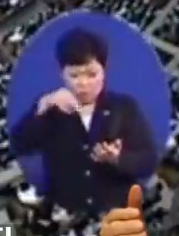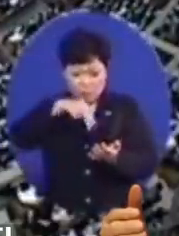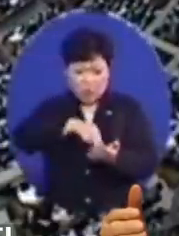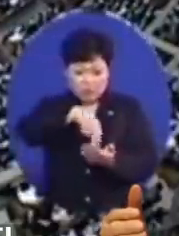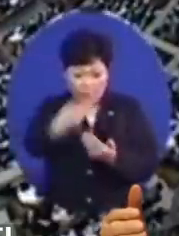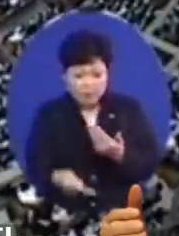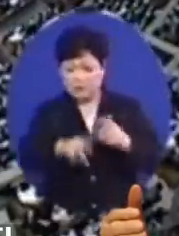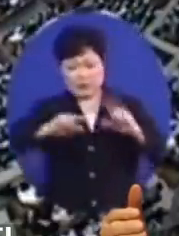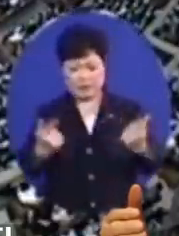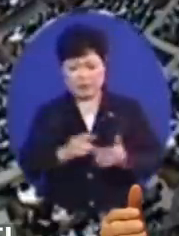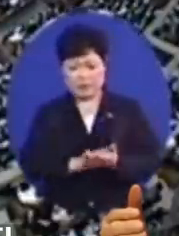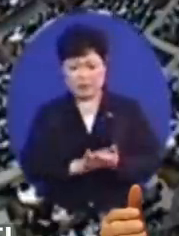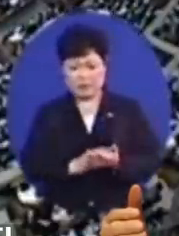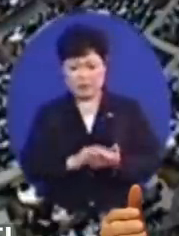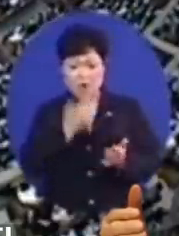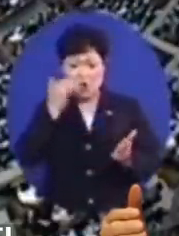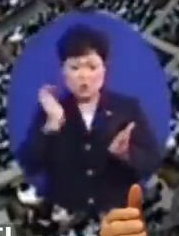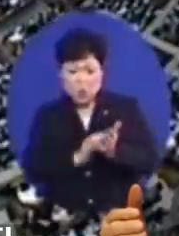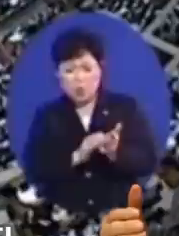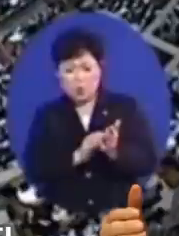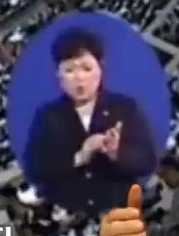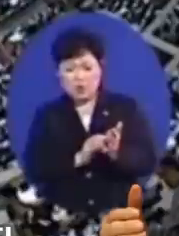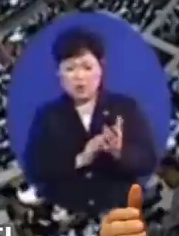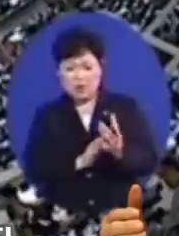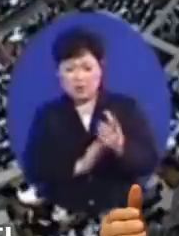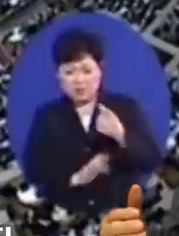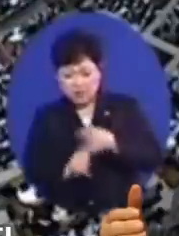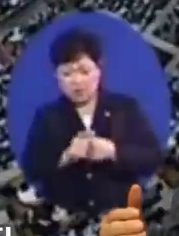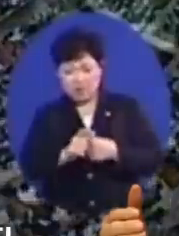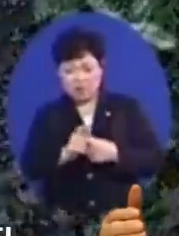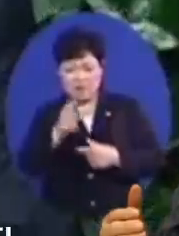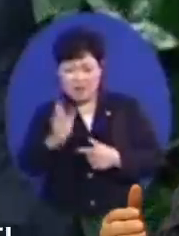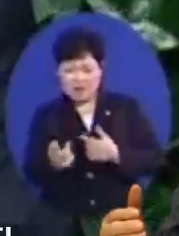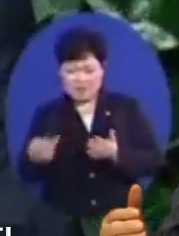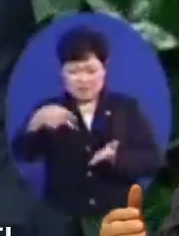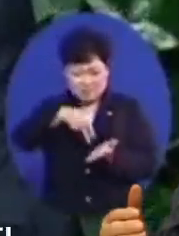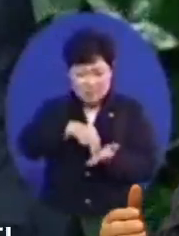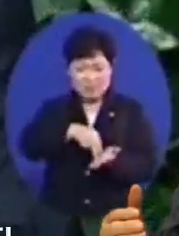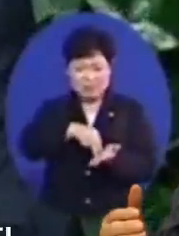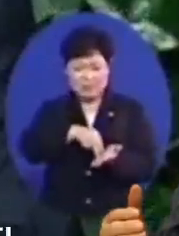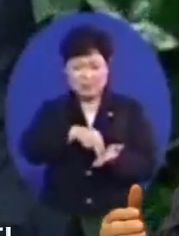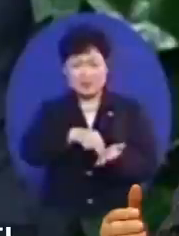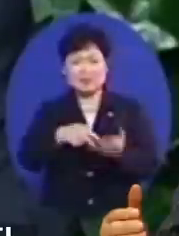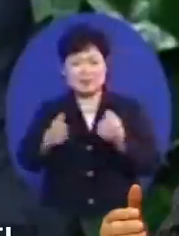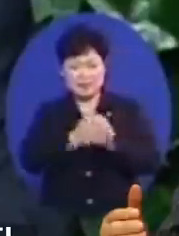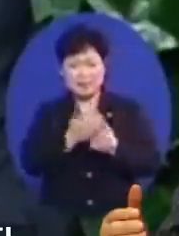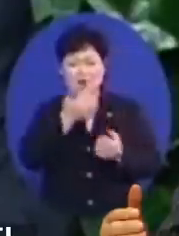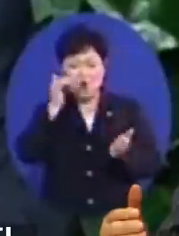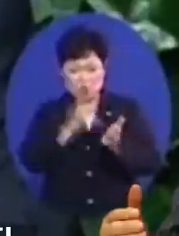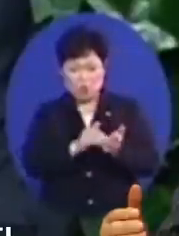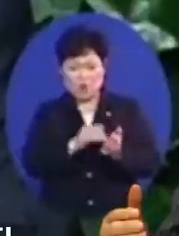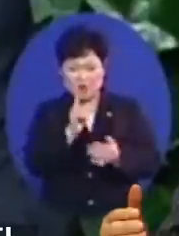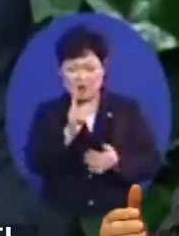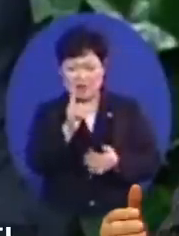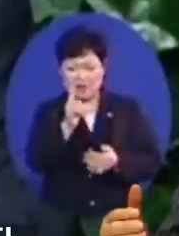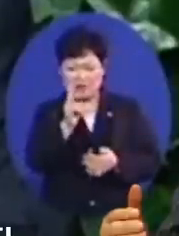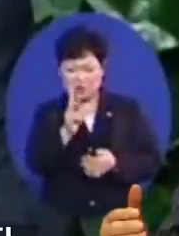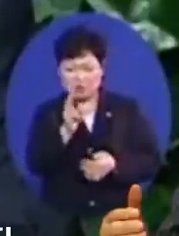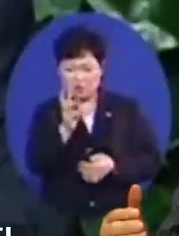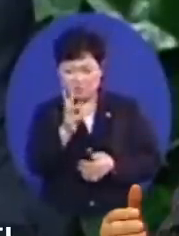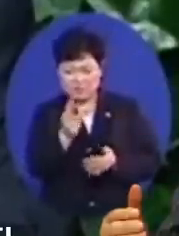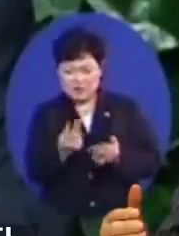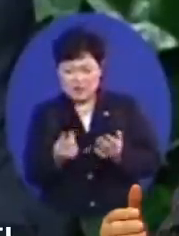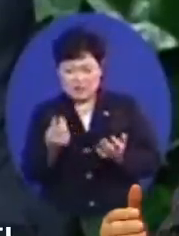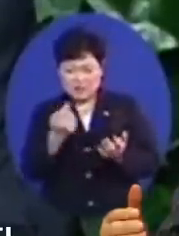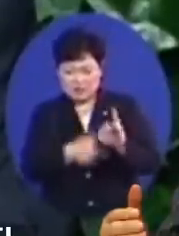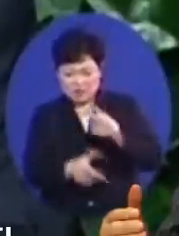있는 것이 아니라 돌은 그 딛고 일어서라고 있는 것이기 때문에 돌을 하나하나 딛고 일어서라